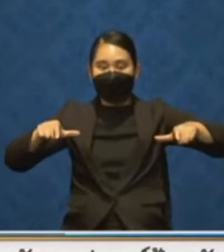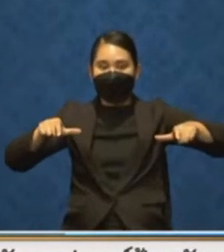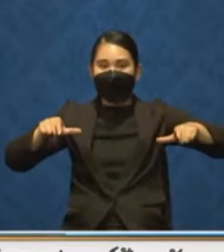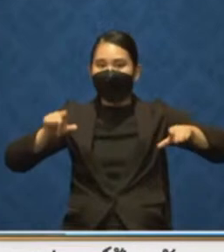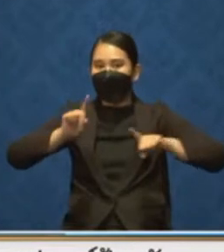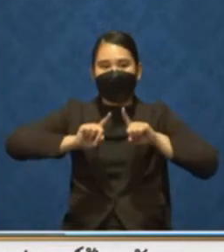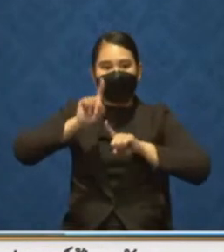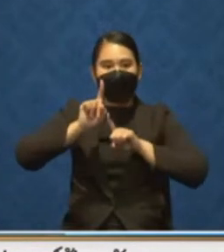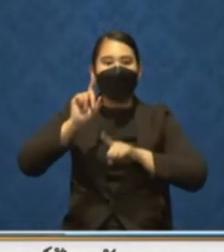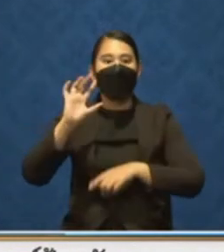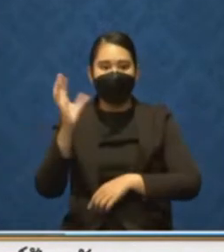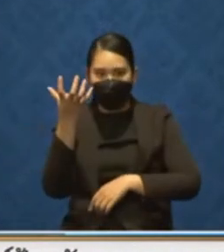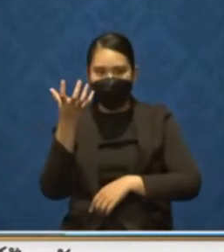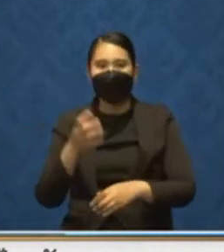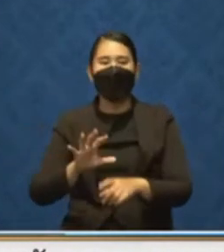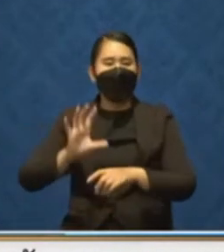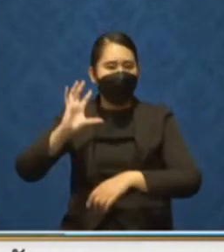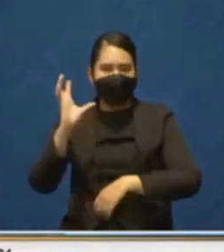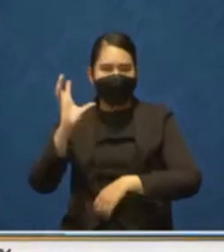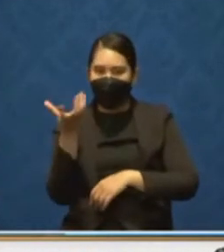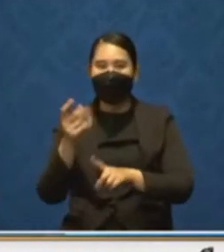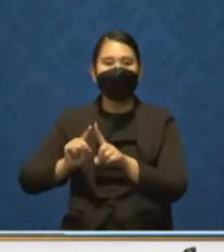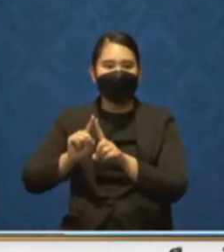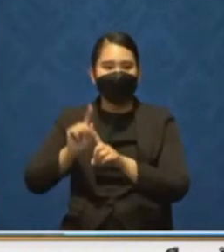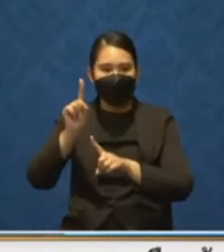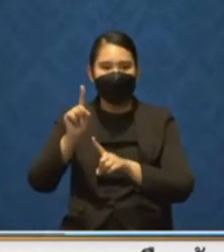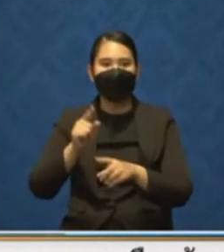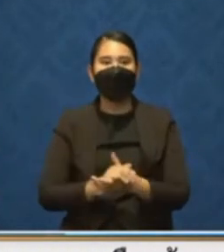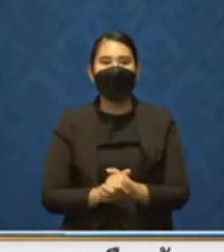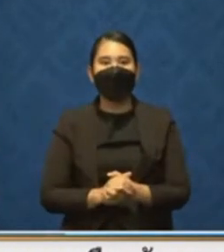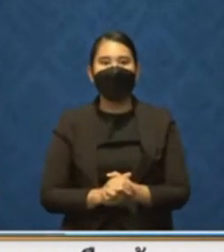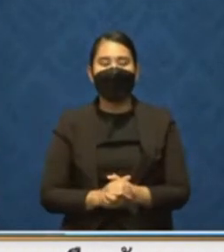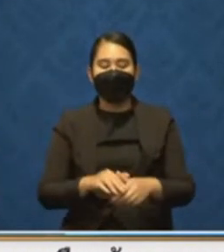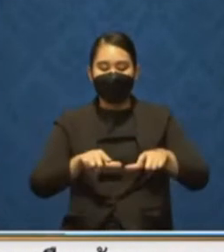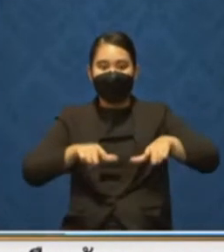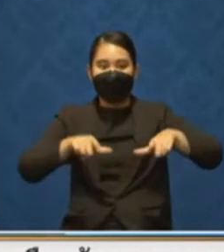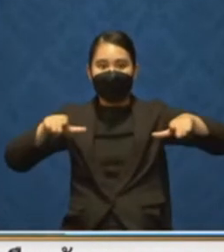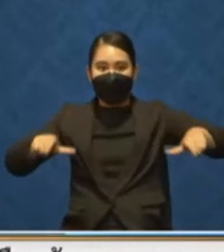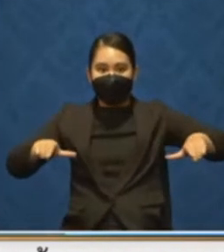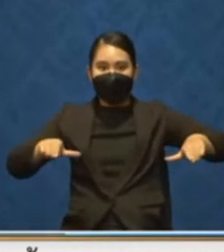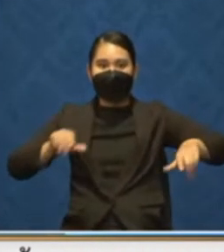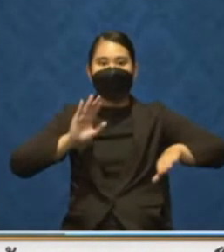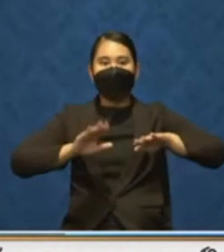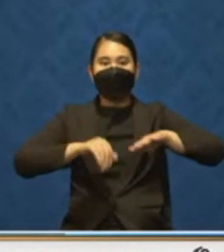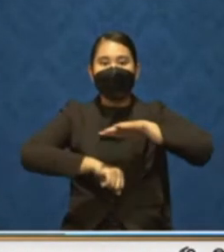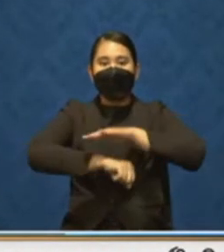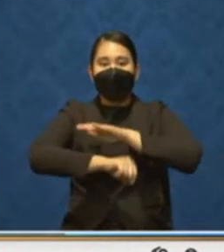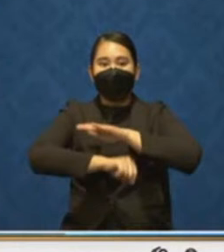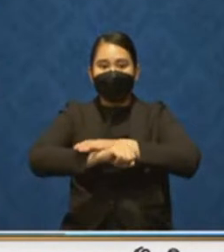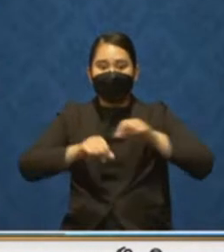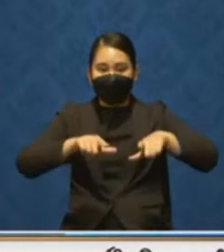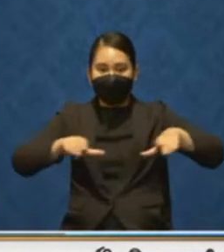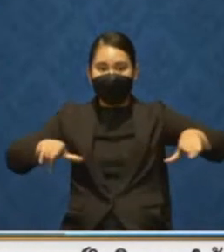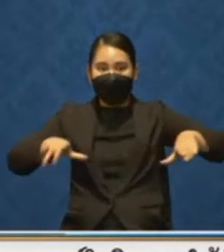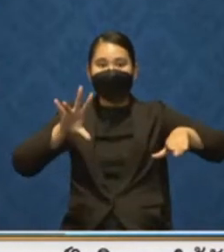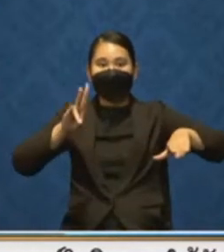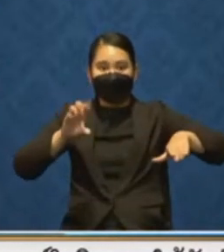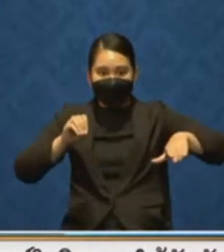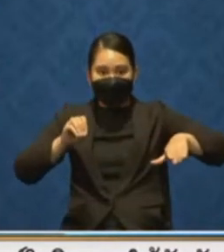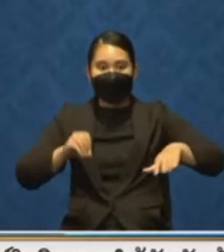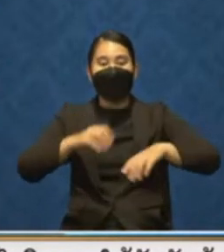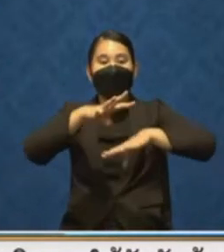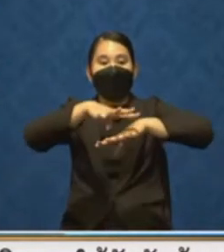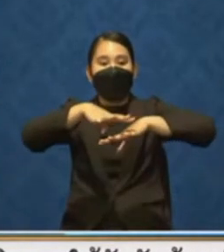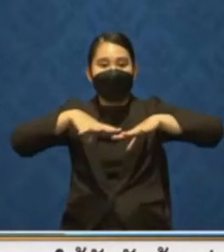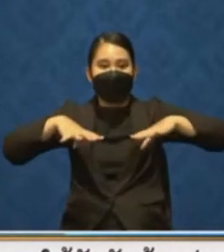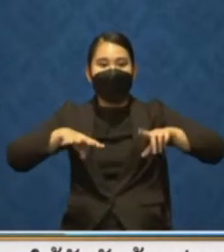ใหญ่ที่สุดในโลกนะคะเนี่ยประมาณ 70สนามฟุตบอลท่านทราบหรือยังมีแผงโซล่าเซลล์มากถึงแสน